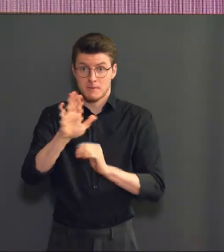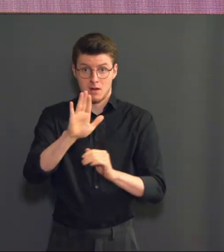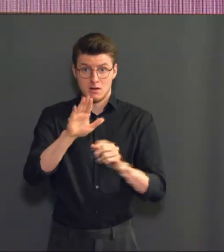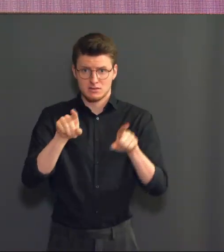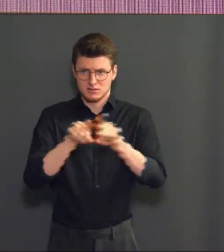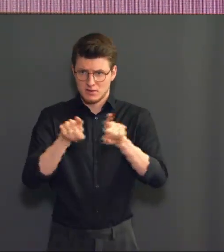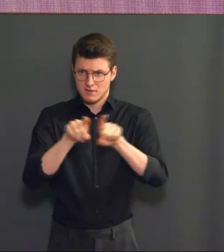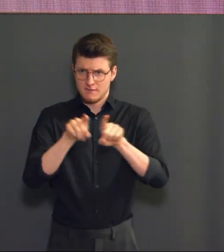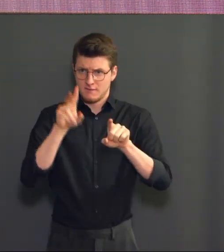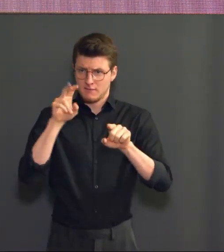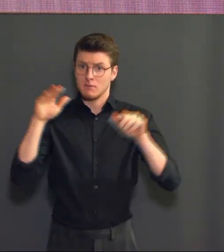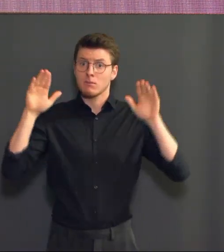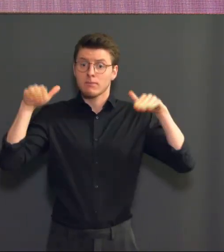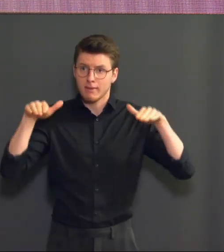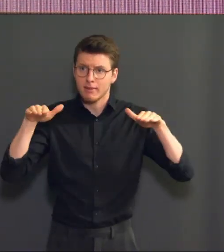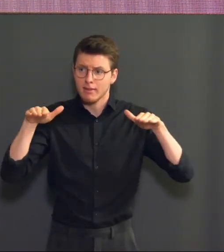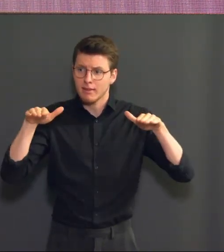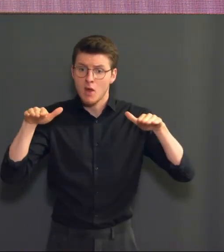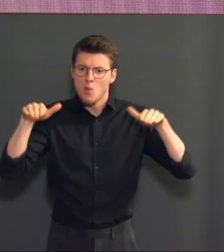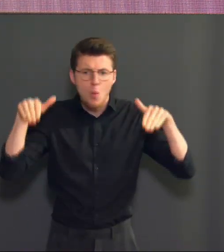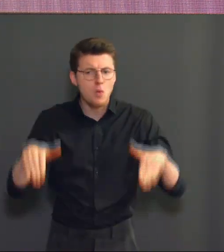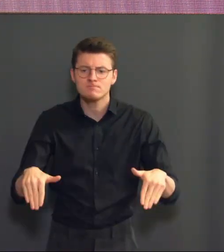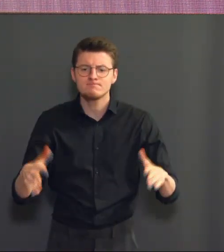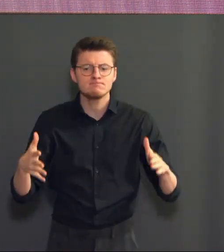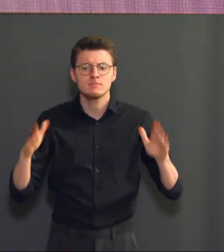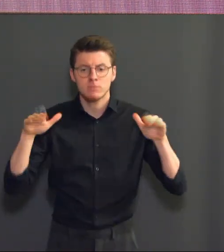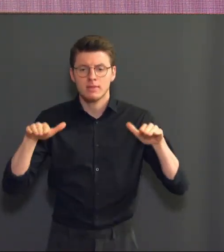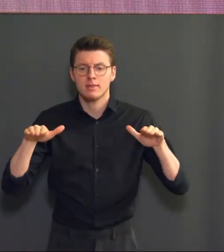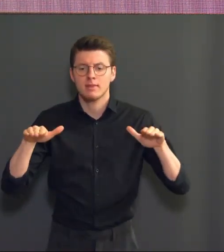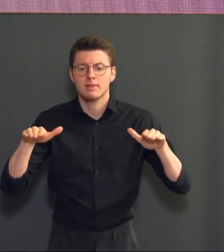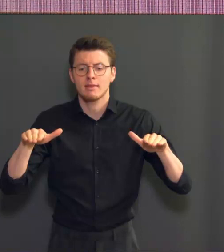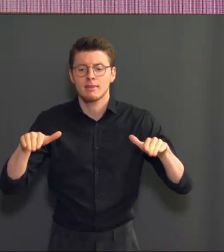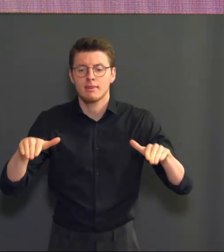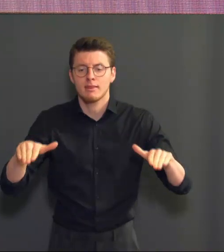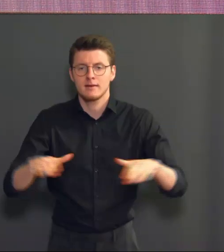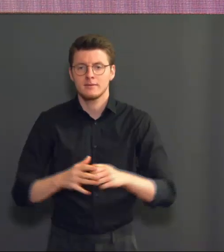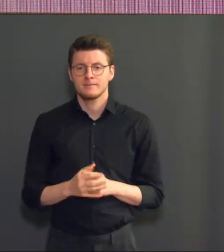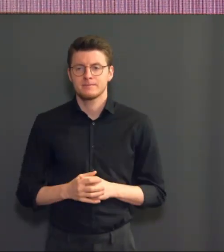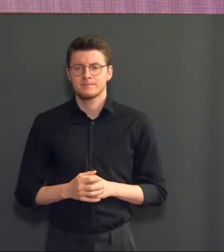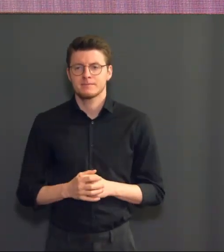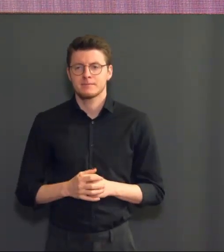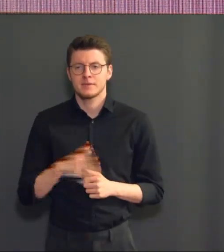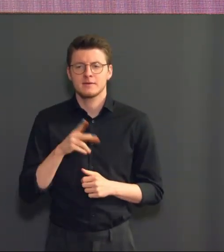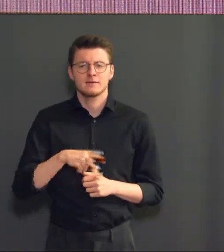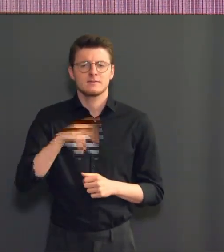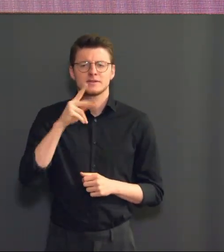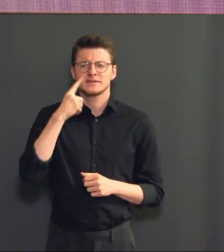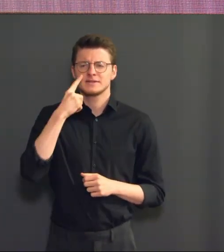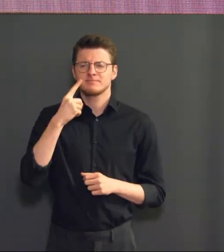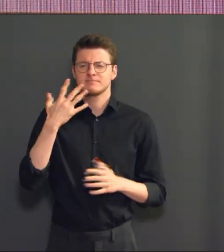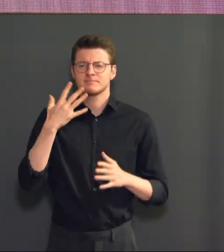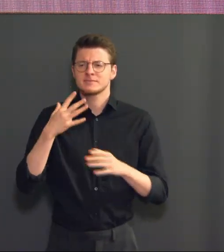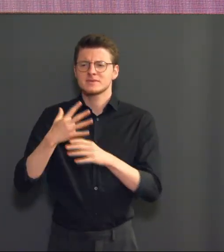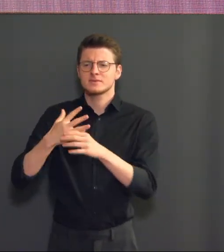een teken van versnelling in de daling. In het bijzonder voor de ziekenhuisopnames hopen we in de